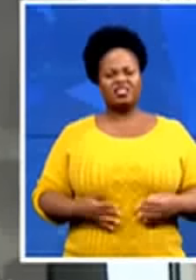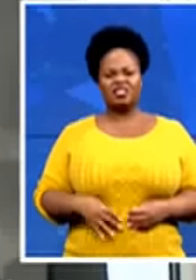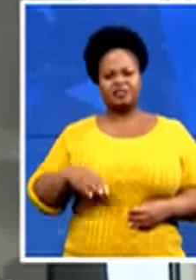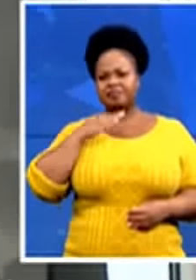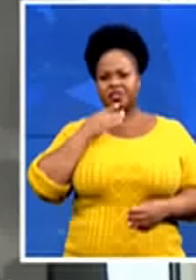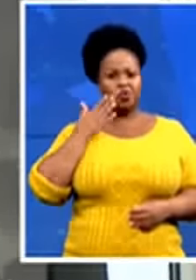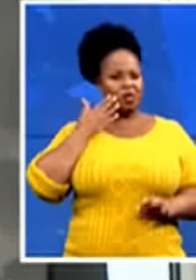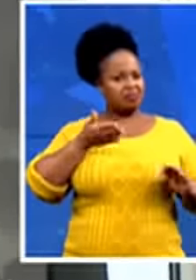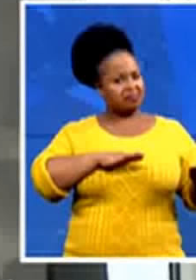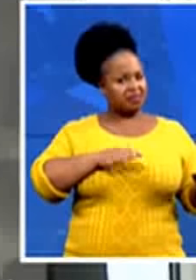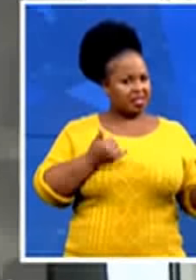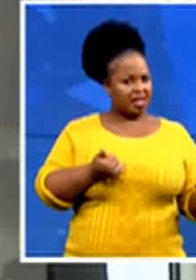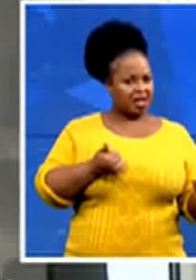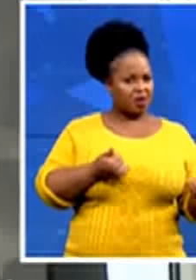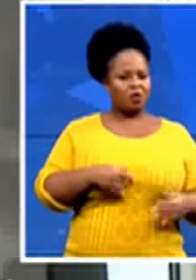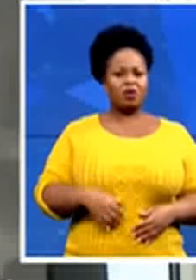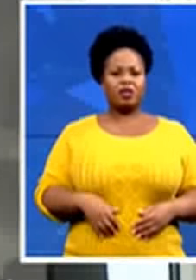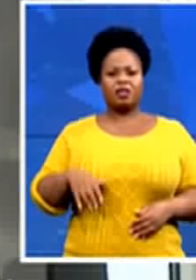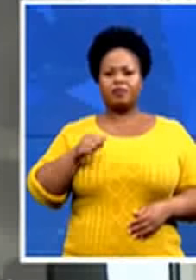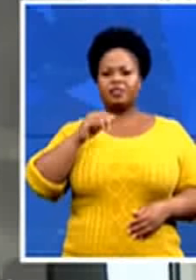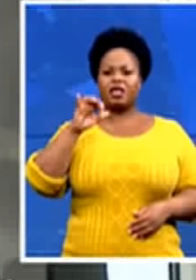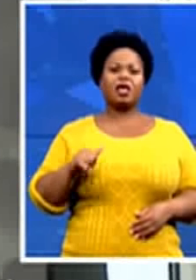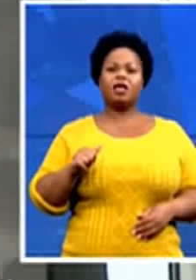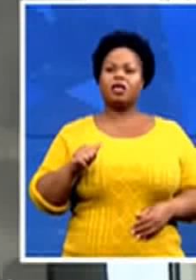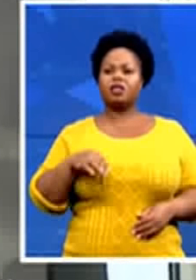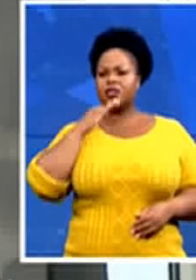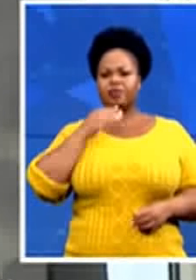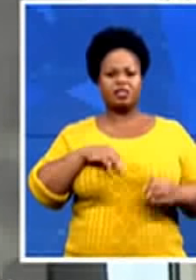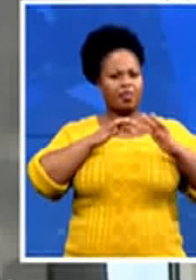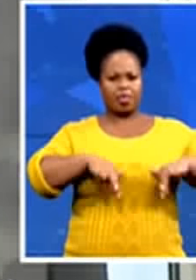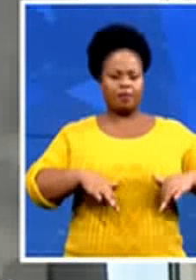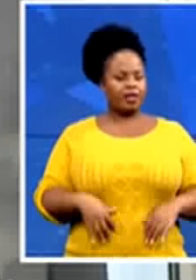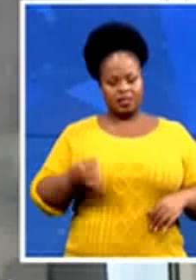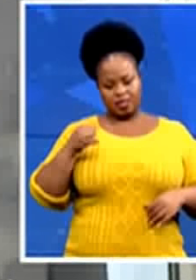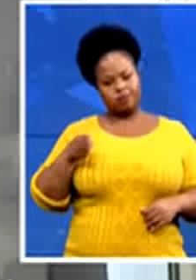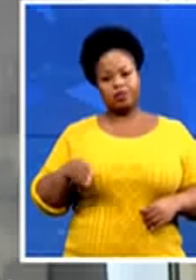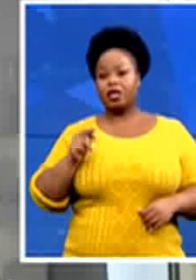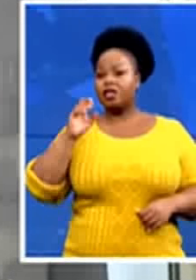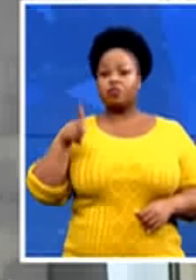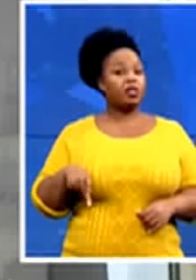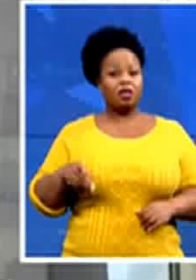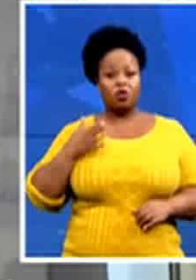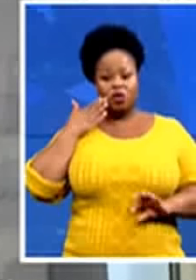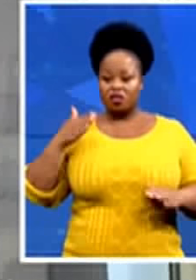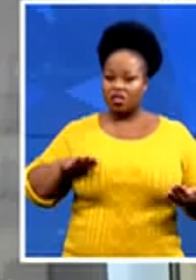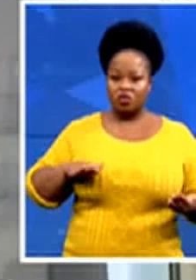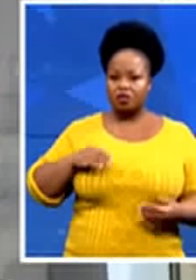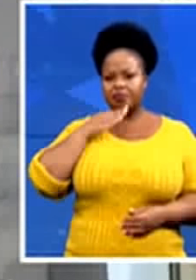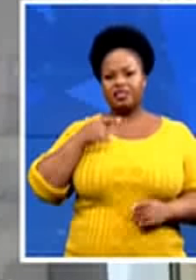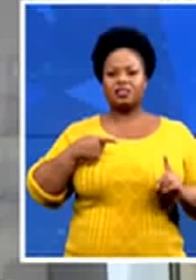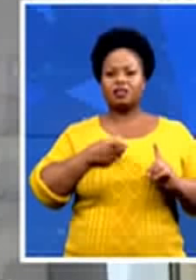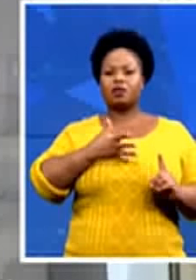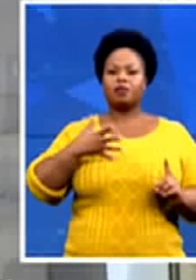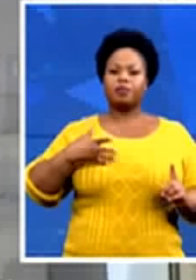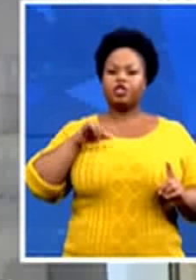ANC yaphela ayiphelile ikhona namanje neNFP akusho uhamba kukanjinji kube ukuthi sekuphelile